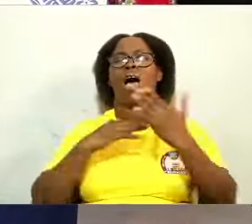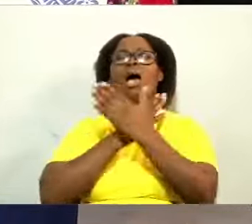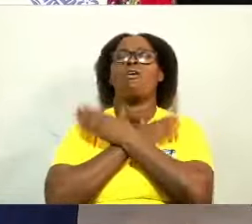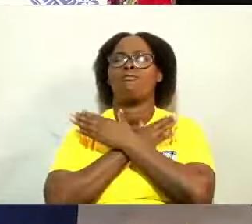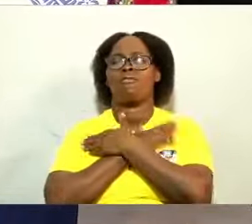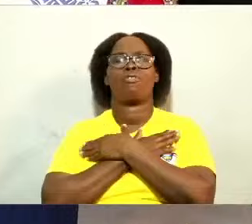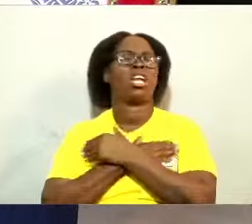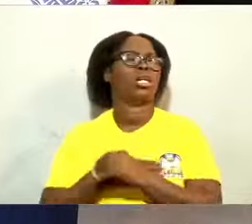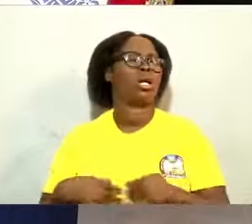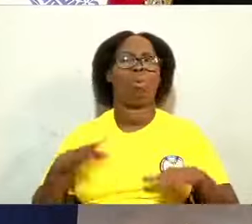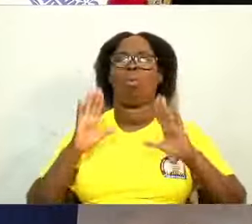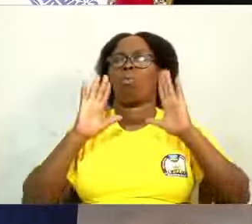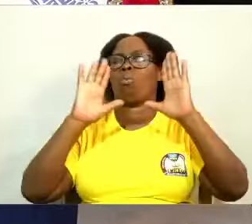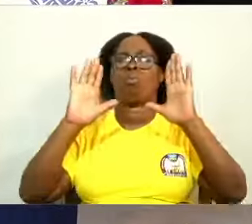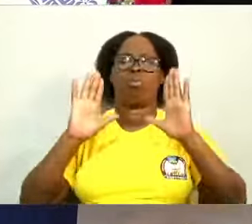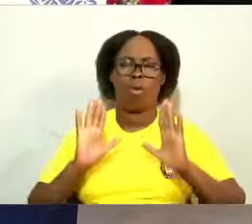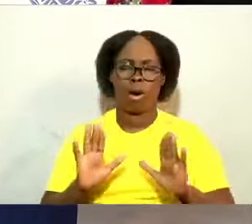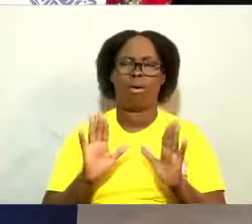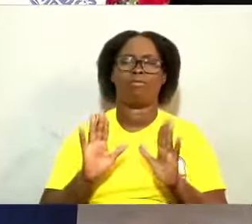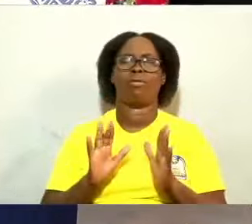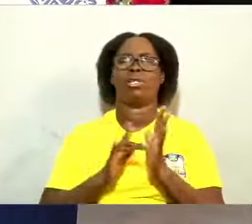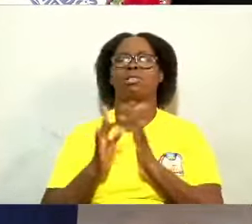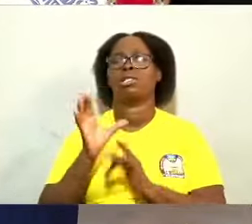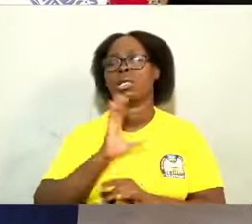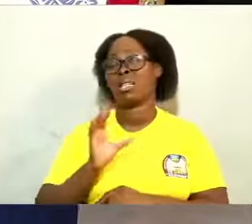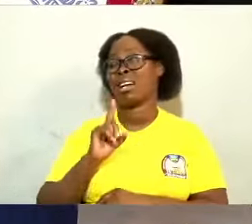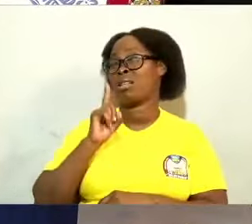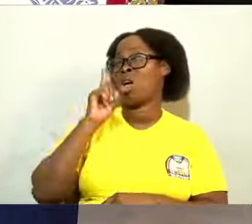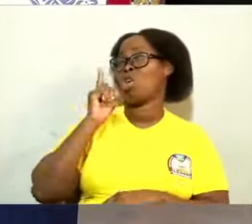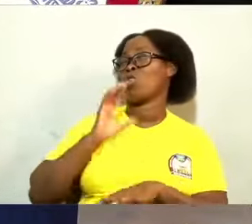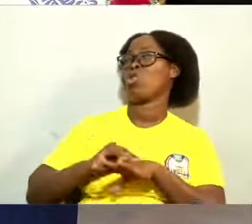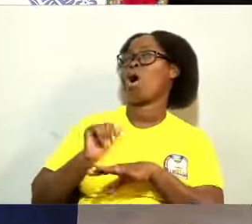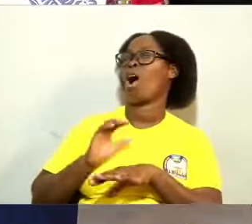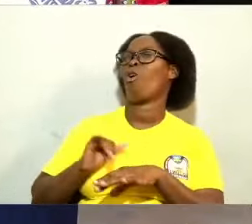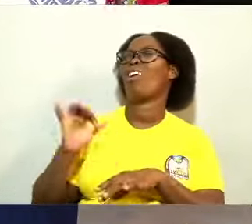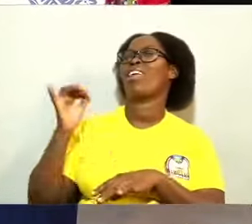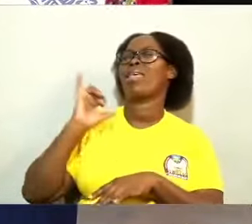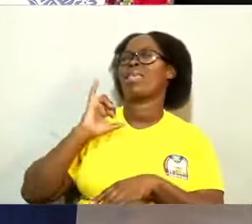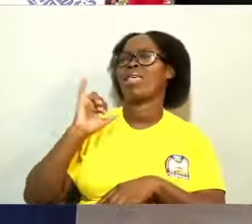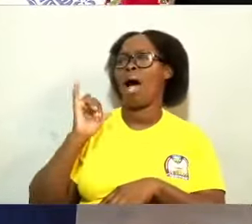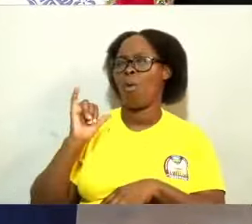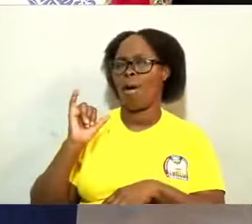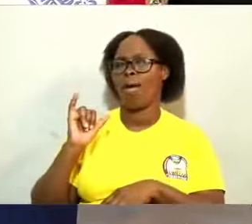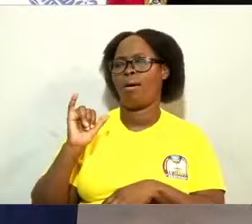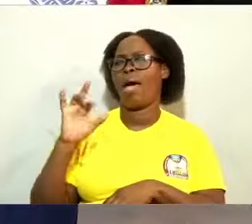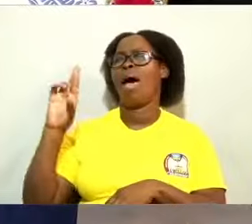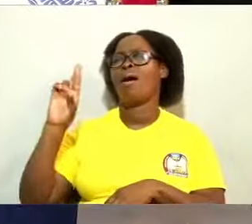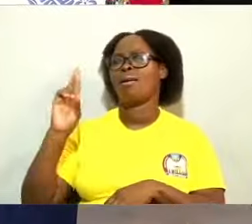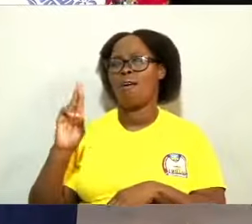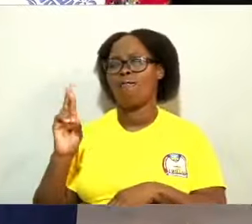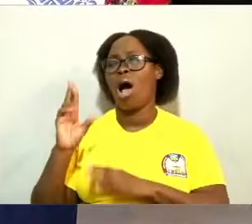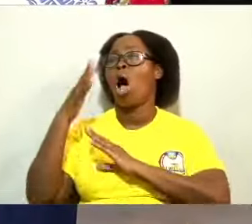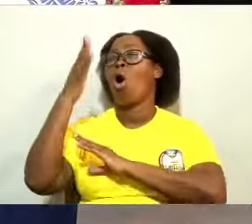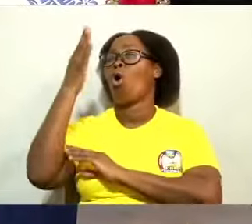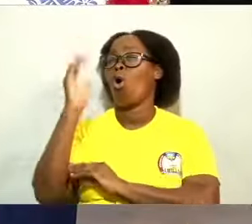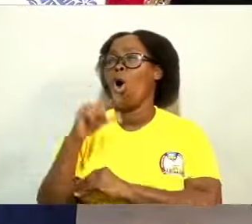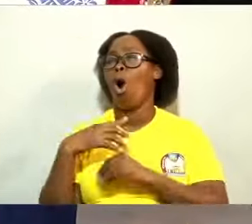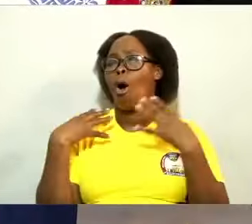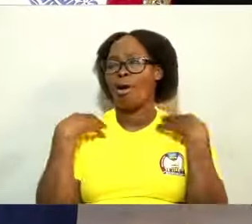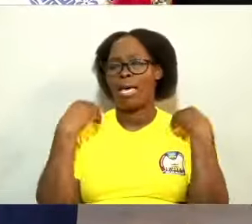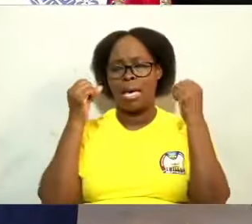rafiki wa ajabu Yesu Kristo, unaitwa Yawe Lafa, Mungu